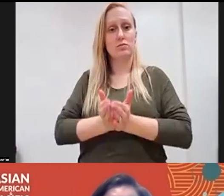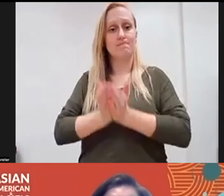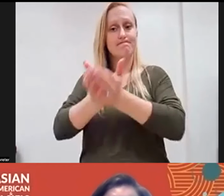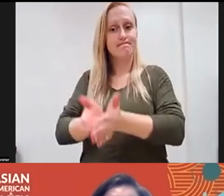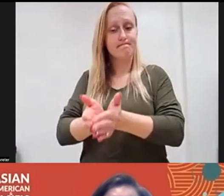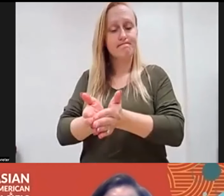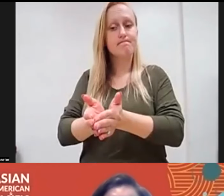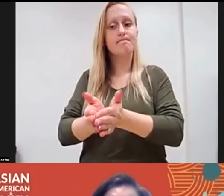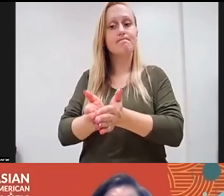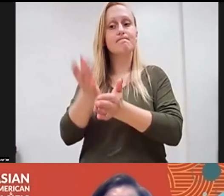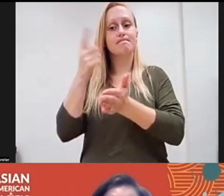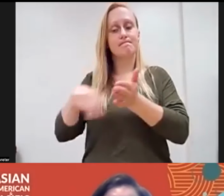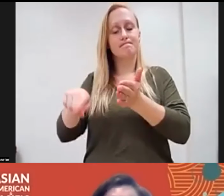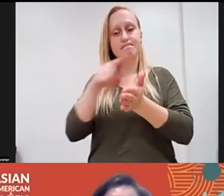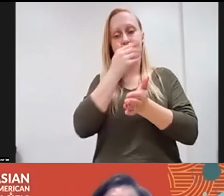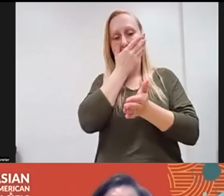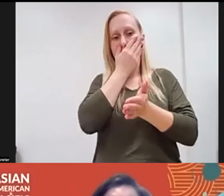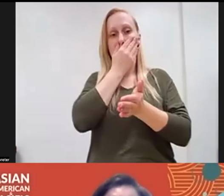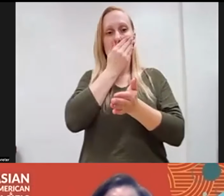وسكان هاواي في